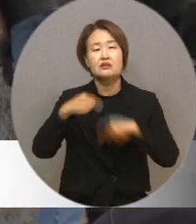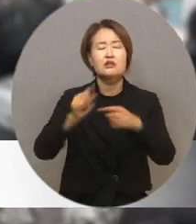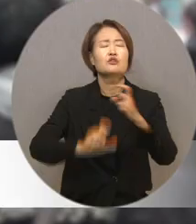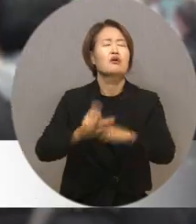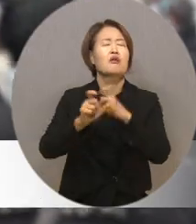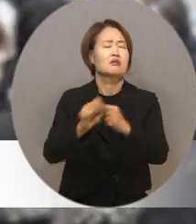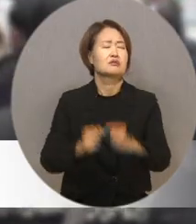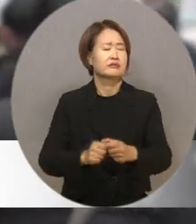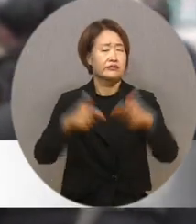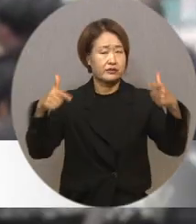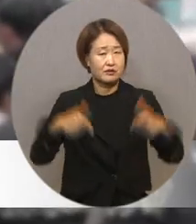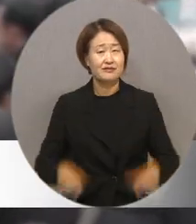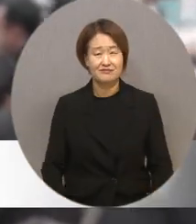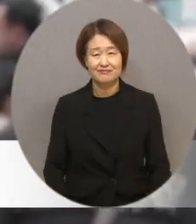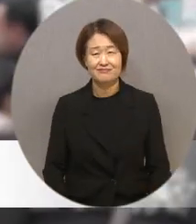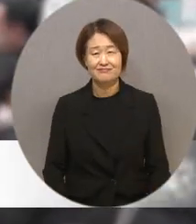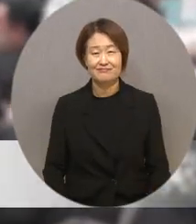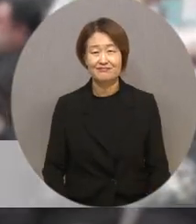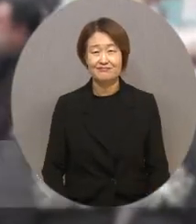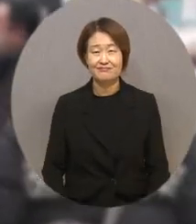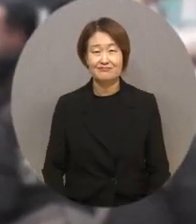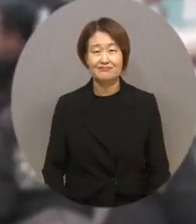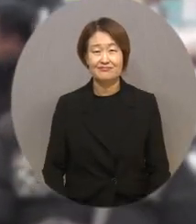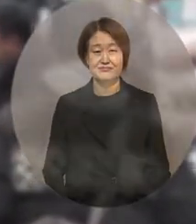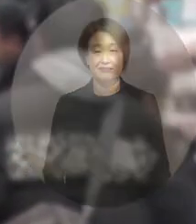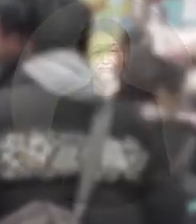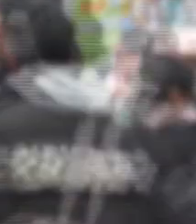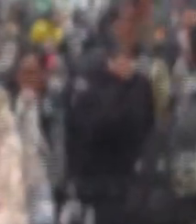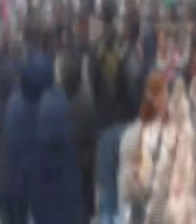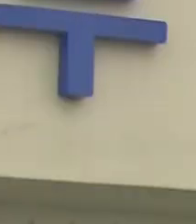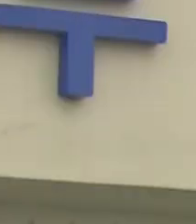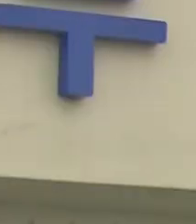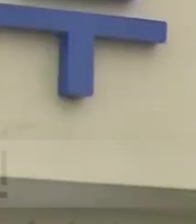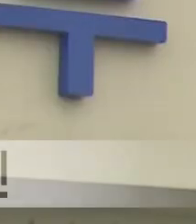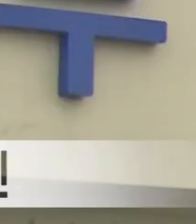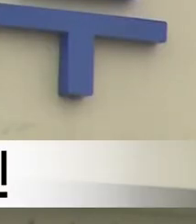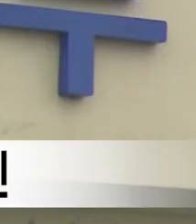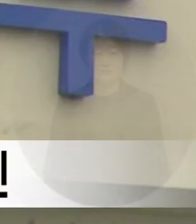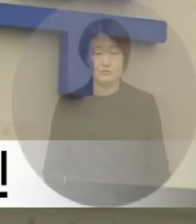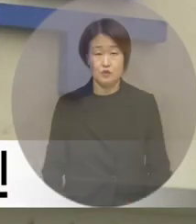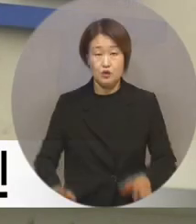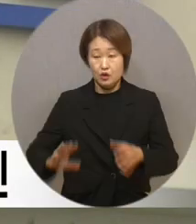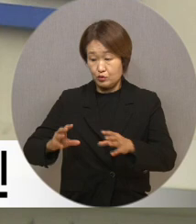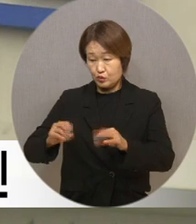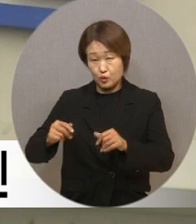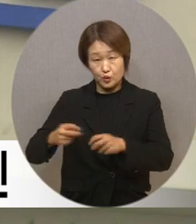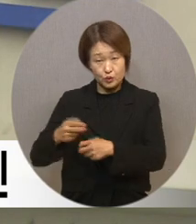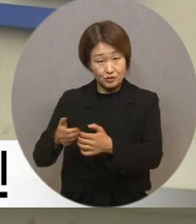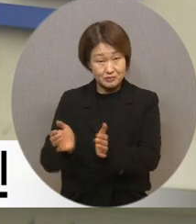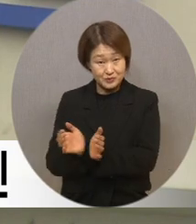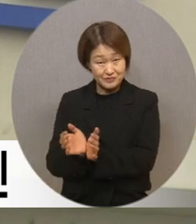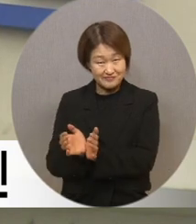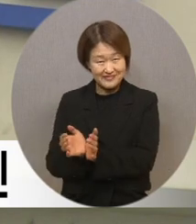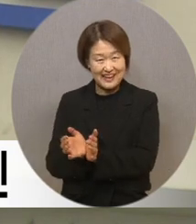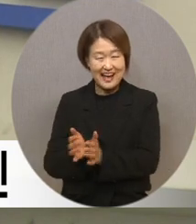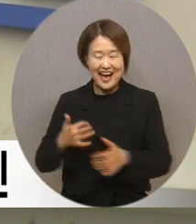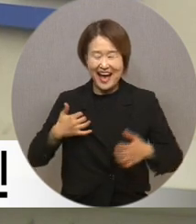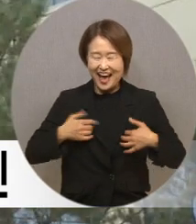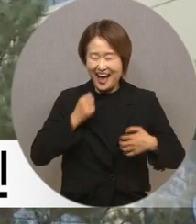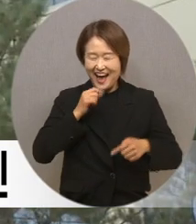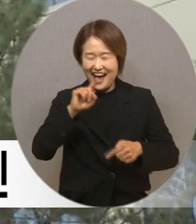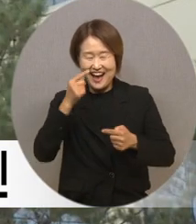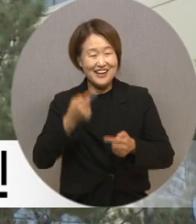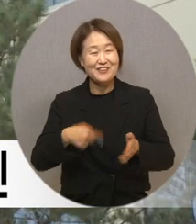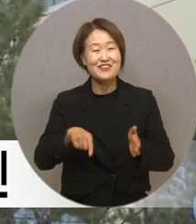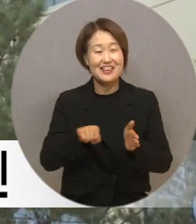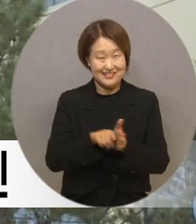확대됩니다. 복지TV 뉴스 김은별입니다. 국토교통부가 즐겁고 안전한 명절을 위한